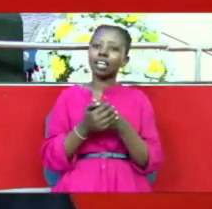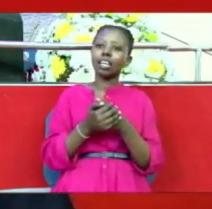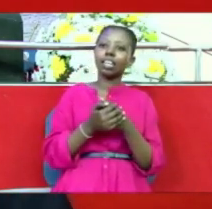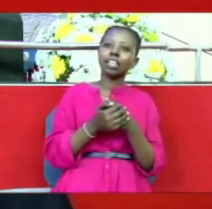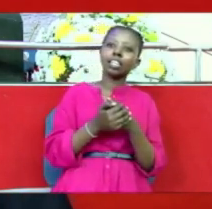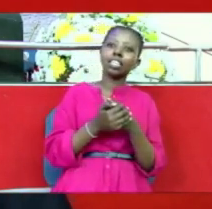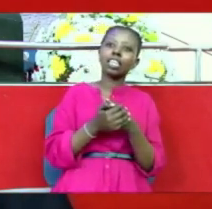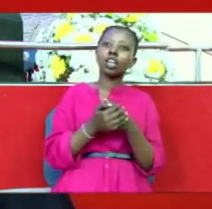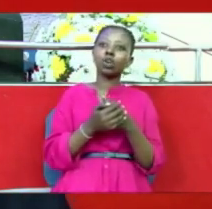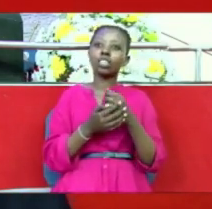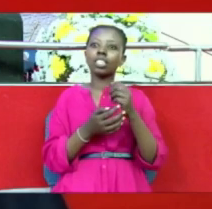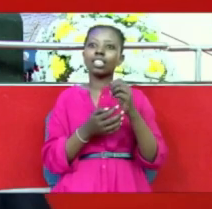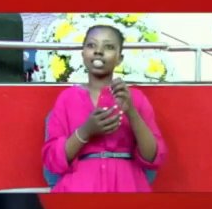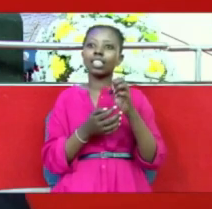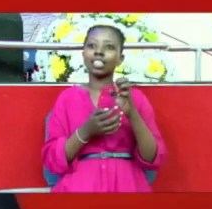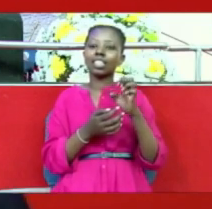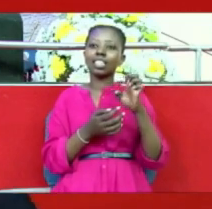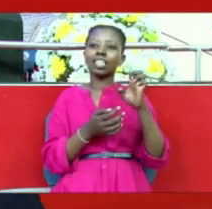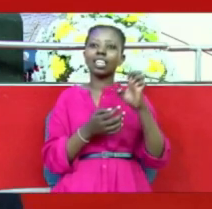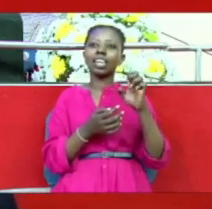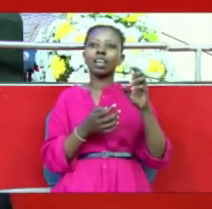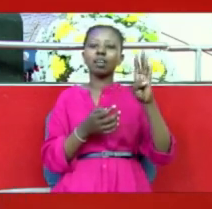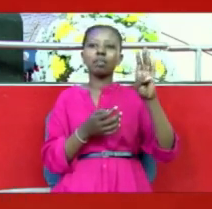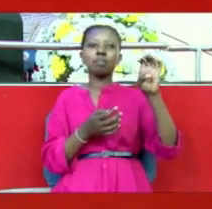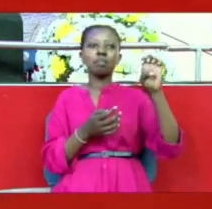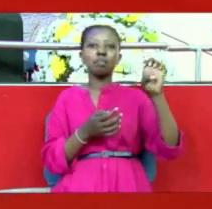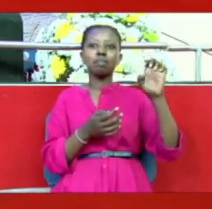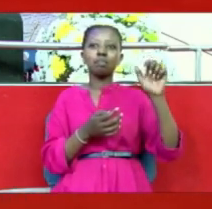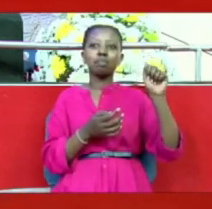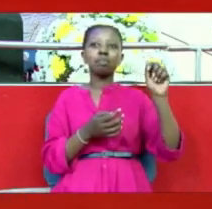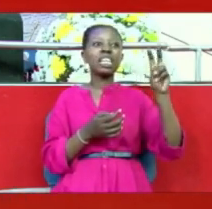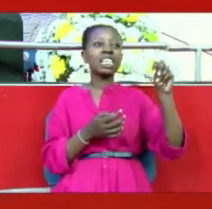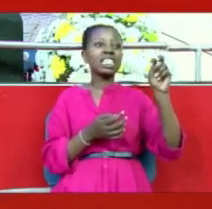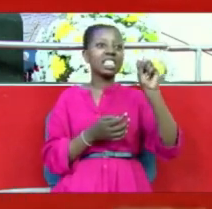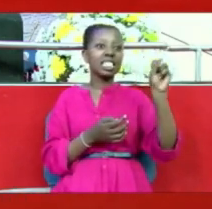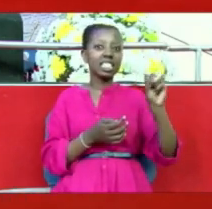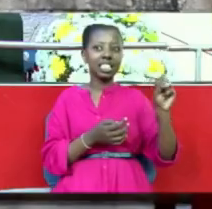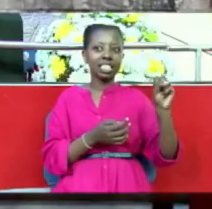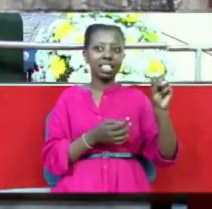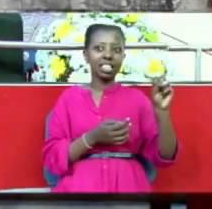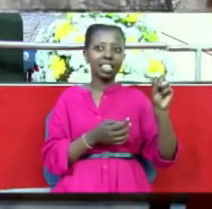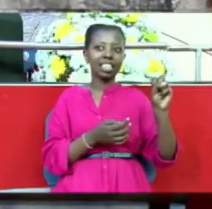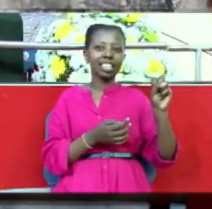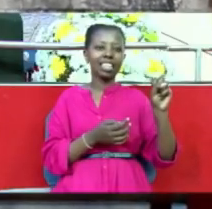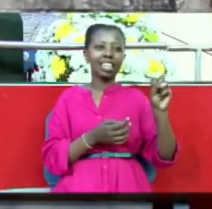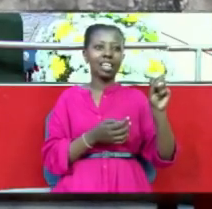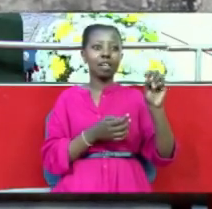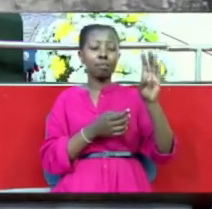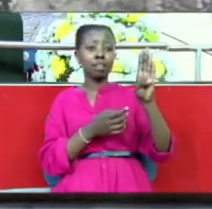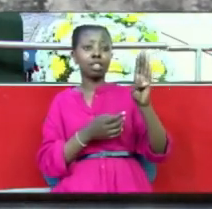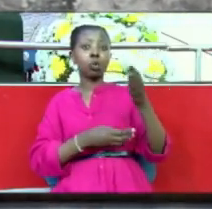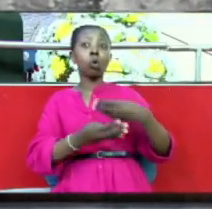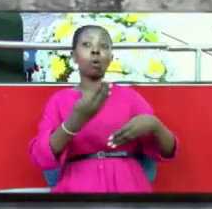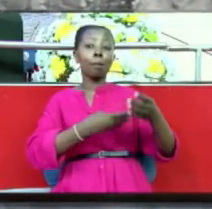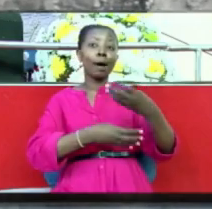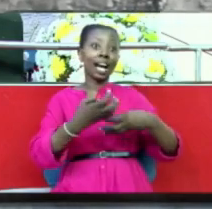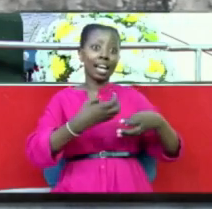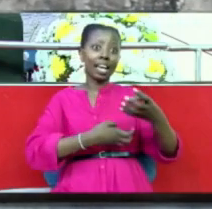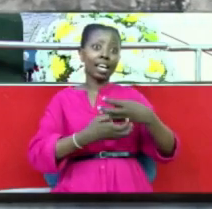rose koko, na ingine inaitwa wajiru, wairimu, wairimu, basi.